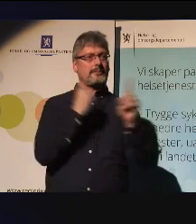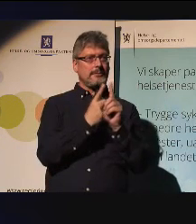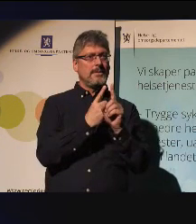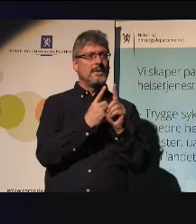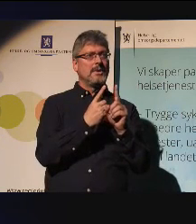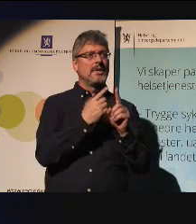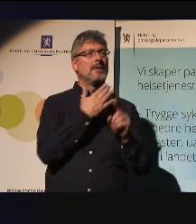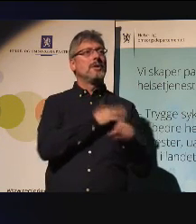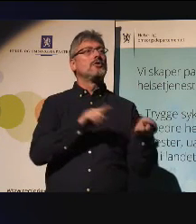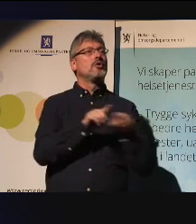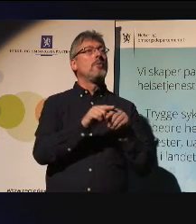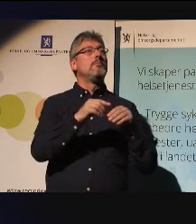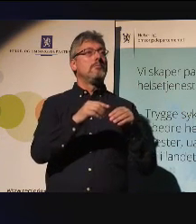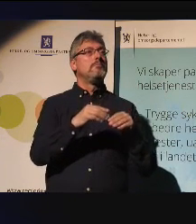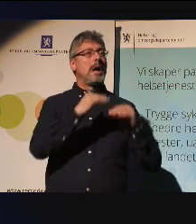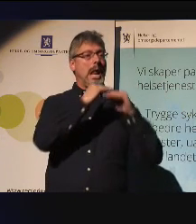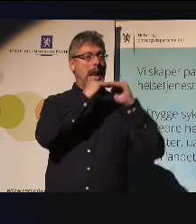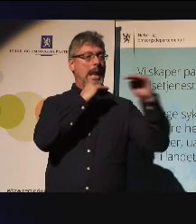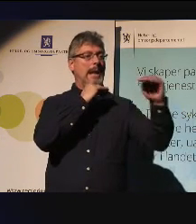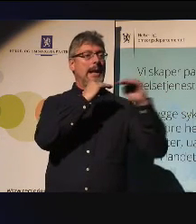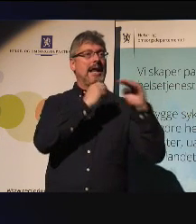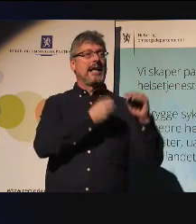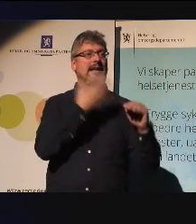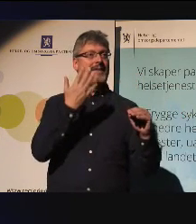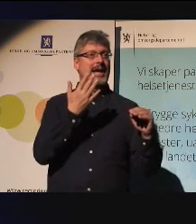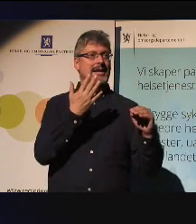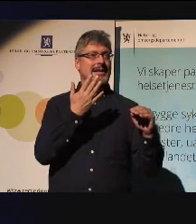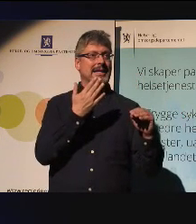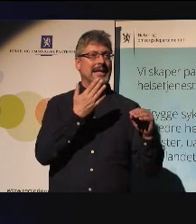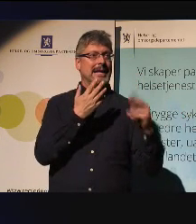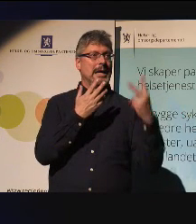som en likeverdig partner i samme øyehøyde.